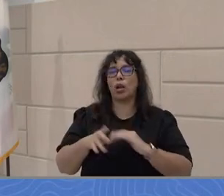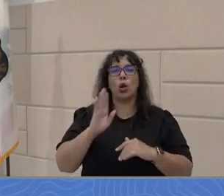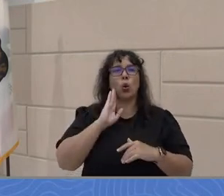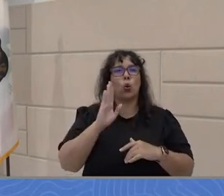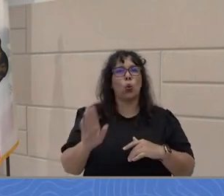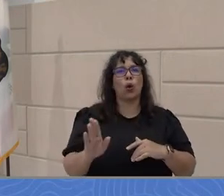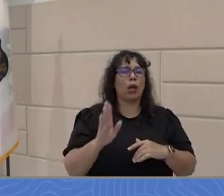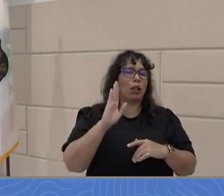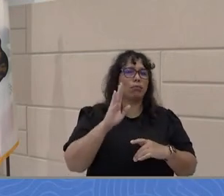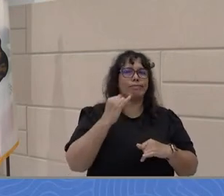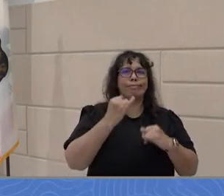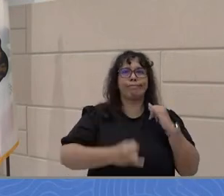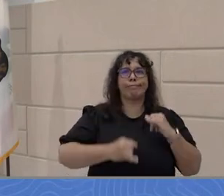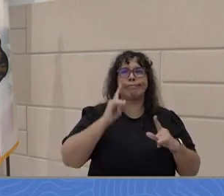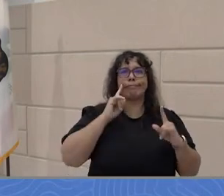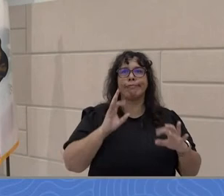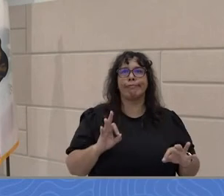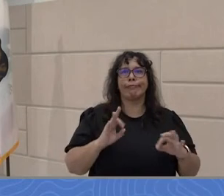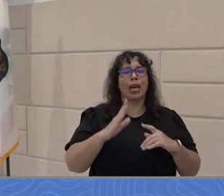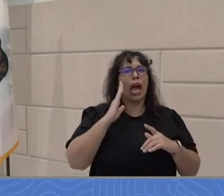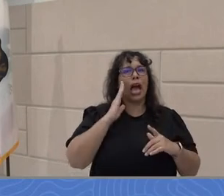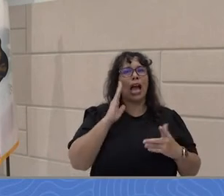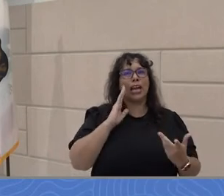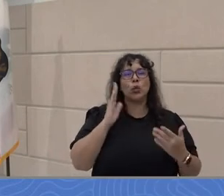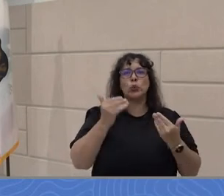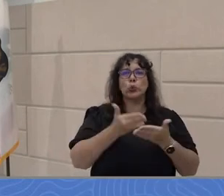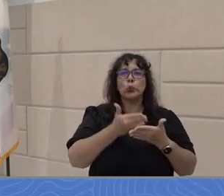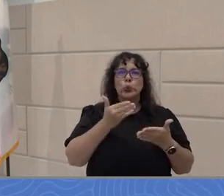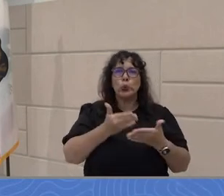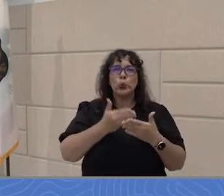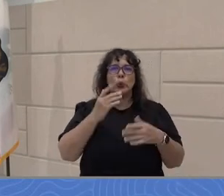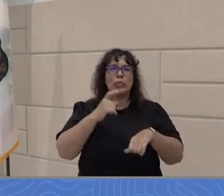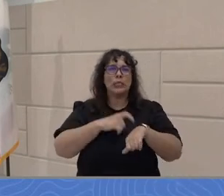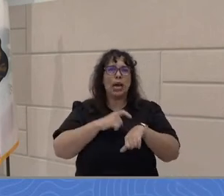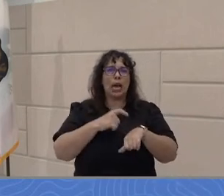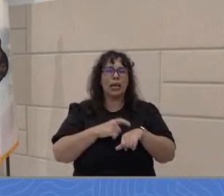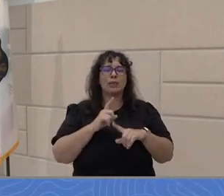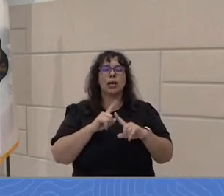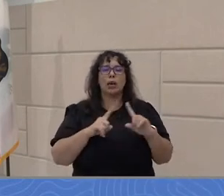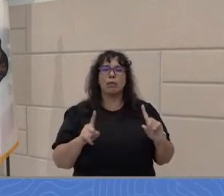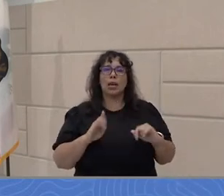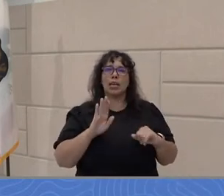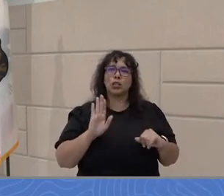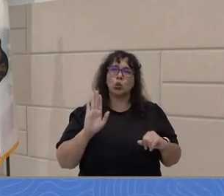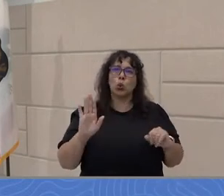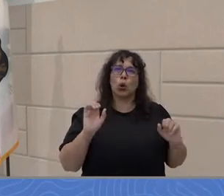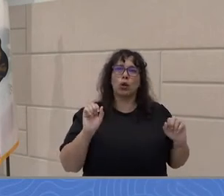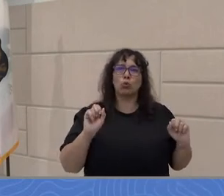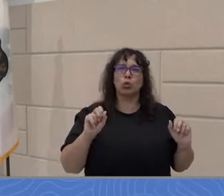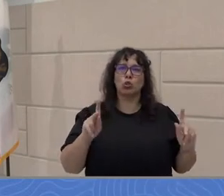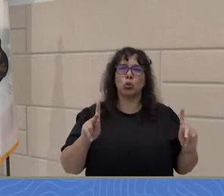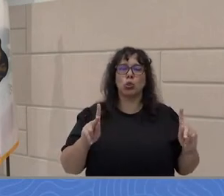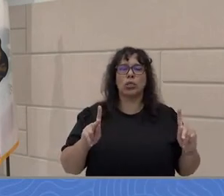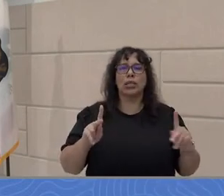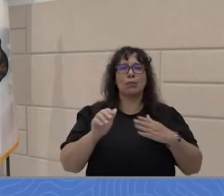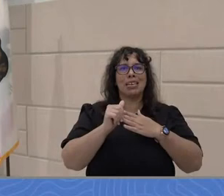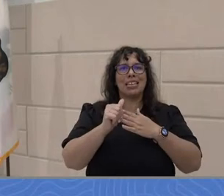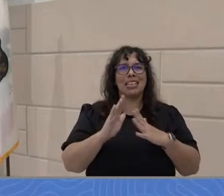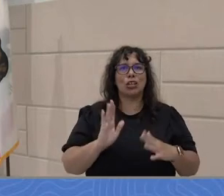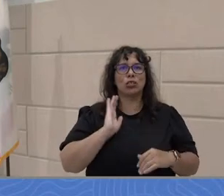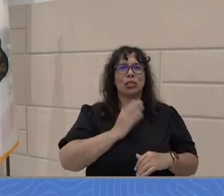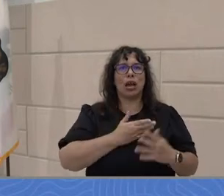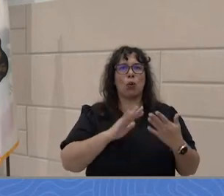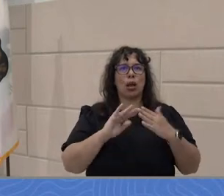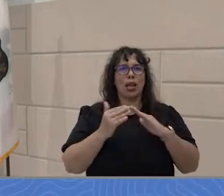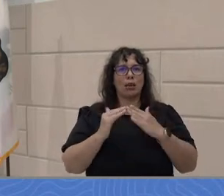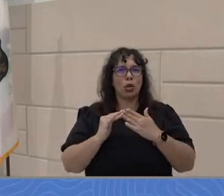ដូច្នេះនៅពេលណាក្រសួងអប់រំនឹងធ្វើការសម្រេចយើងដឹងហើយកថានេះគឺគ្រាមួយដ៏លំបាកក៏ប៉ុន្តែចង់ឲ្យក្រសួងអប់រំ